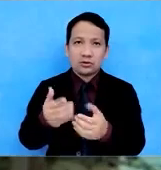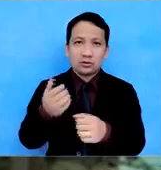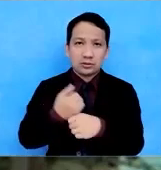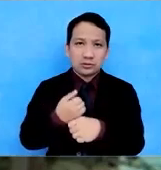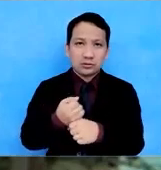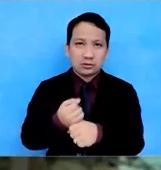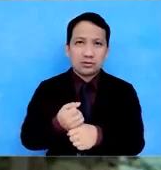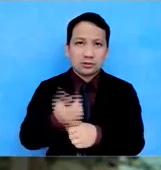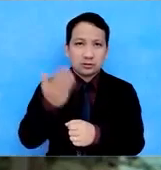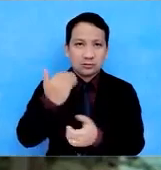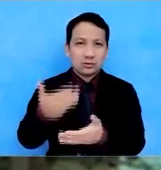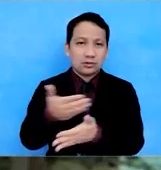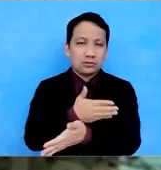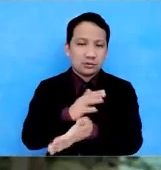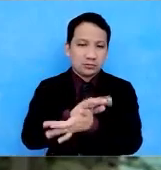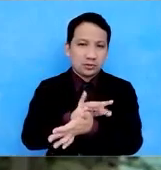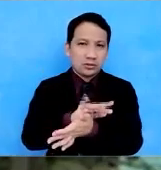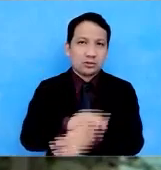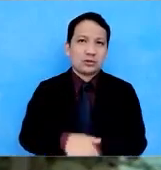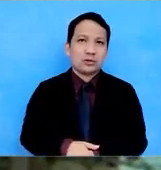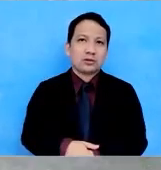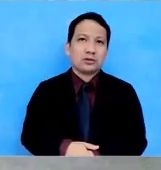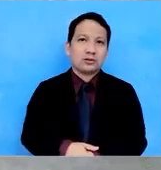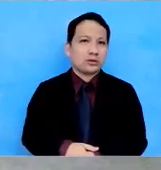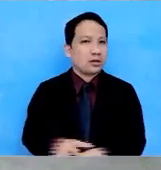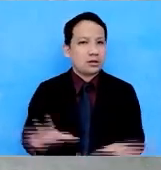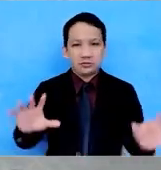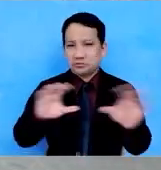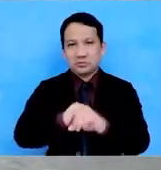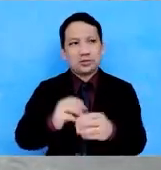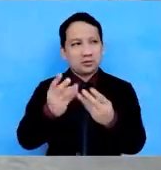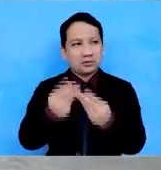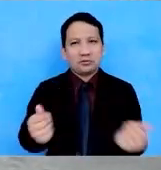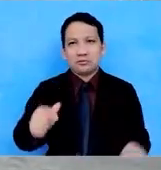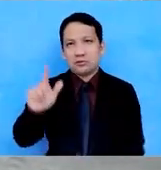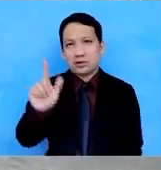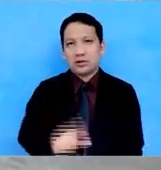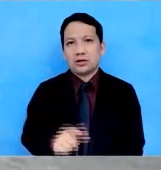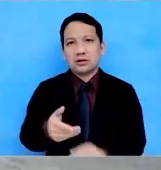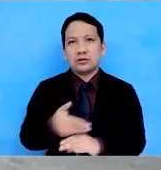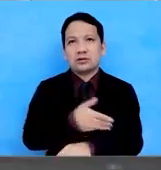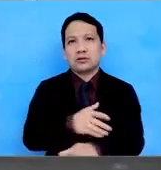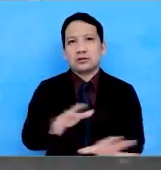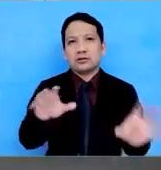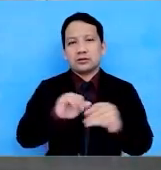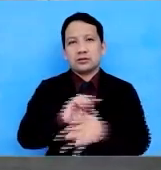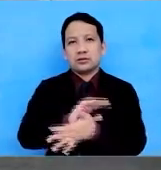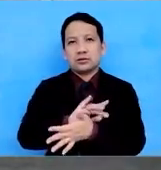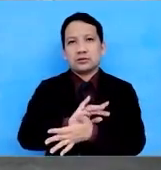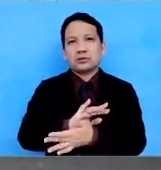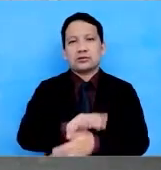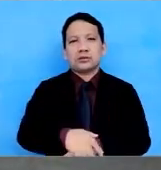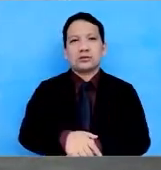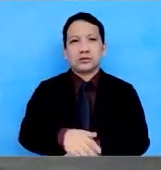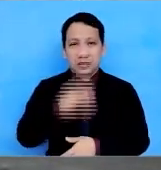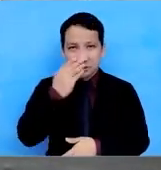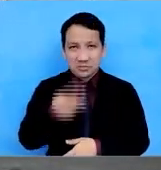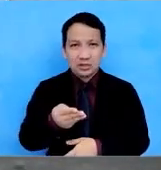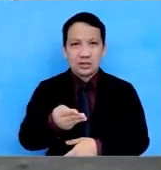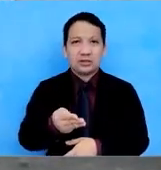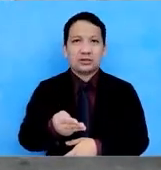sa nagkaroon ng pandemic. Totally nawalan. Pero bago pa magka-pandemya, unti-unti na rin